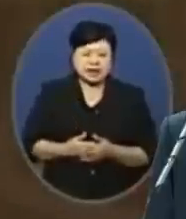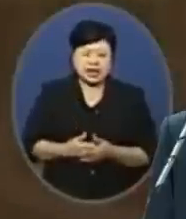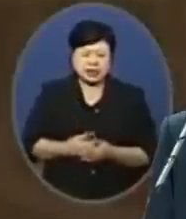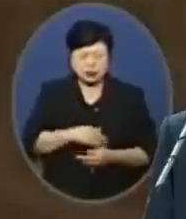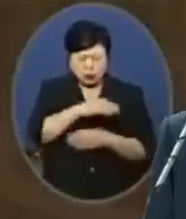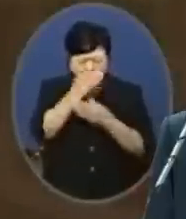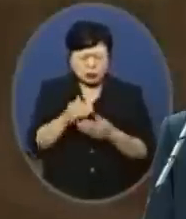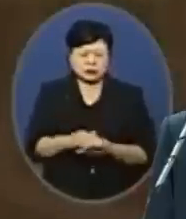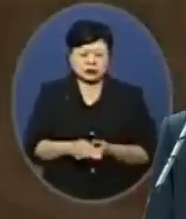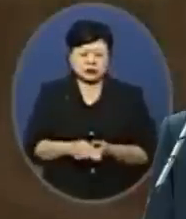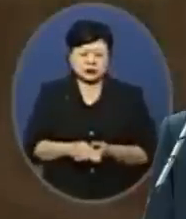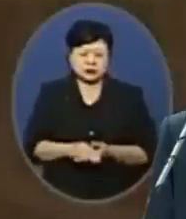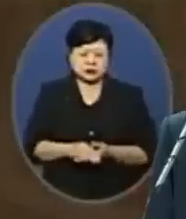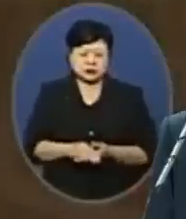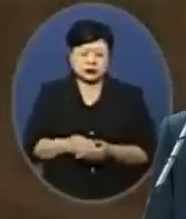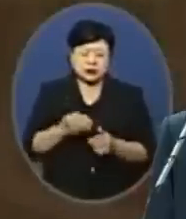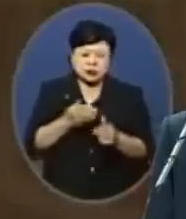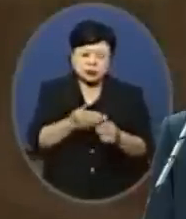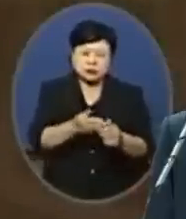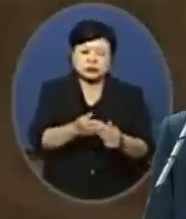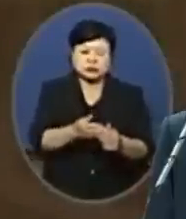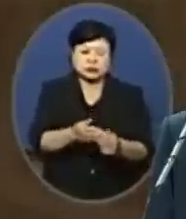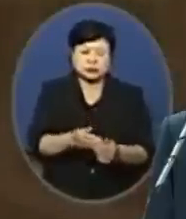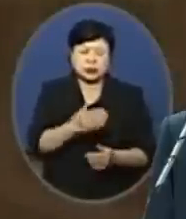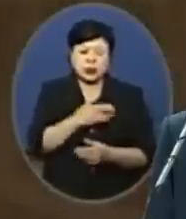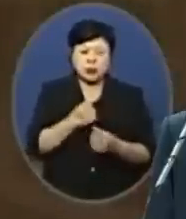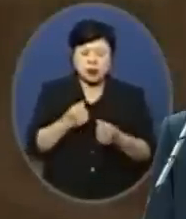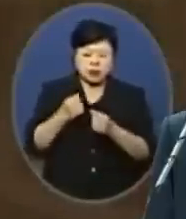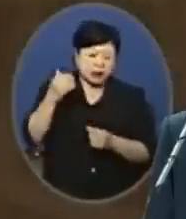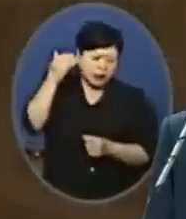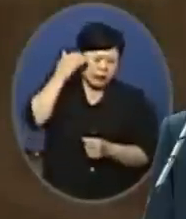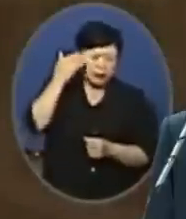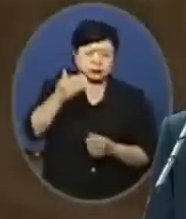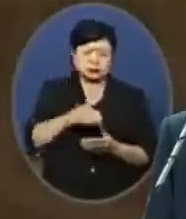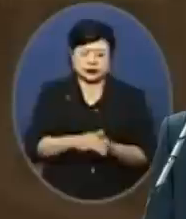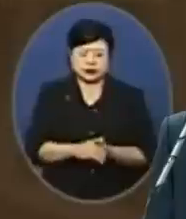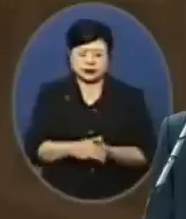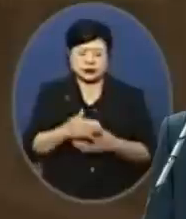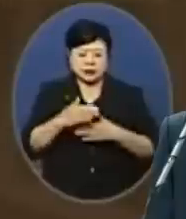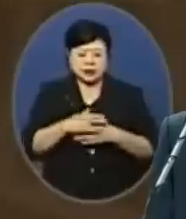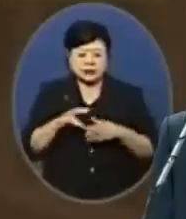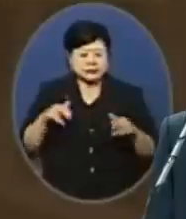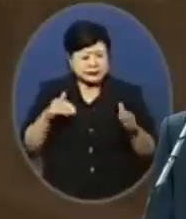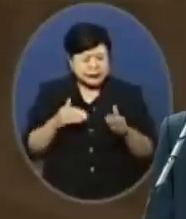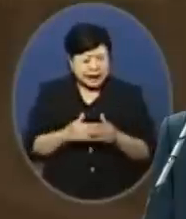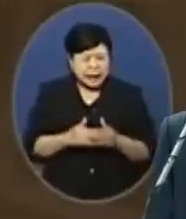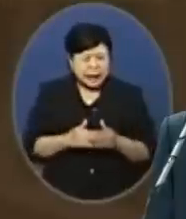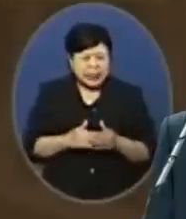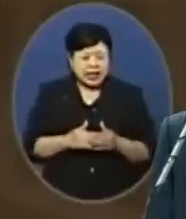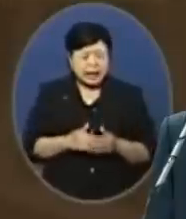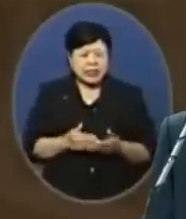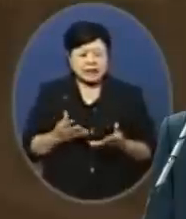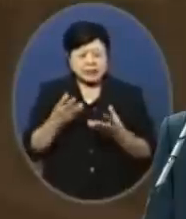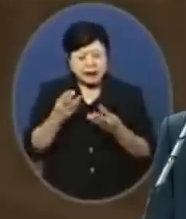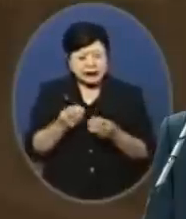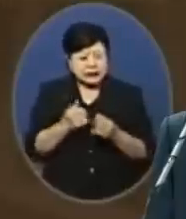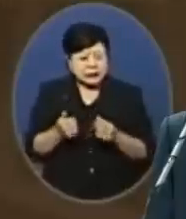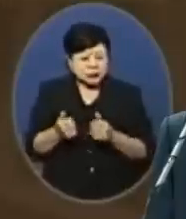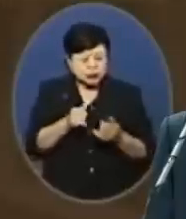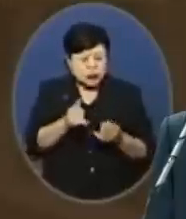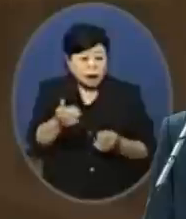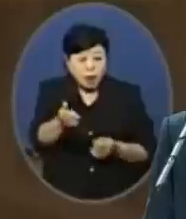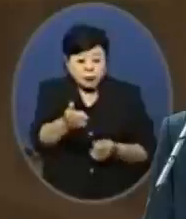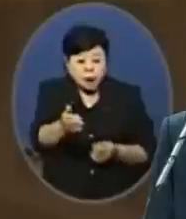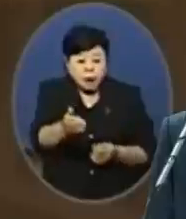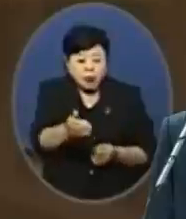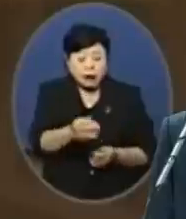전체에 영향을 미쳐서 건강에 막대한 영향을 끼칩니다. 나는 지금까지 과로로 죽은 사람은 못